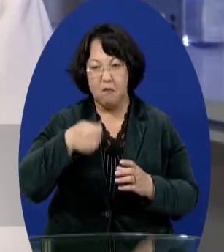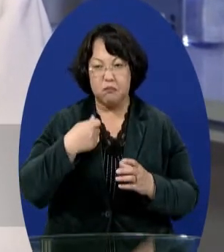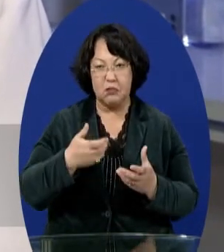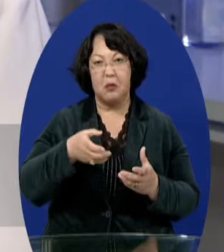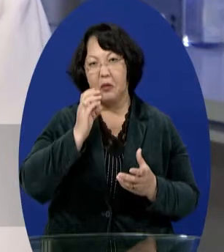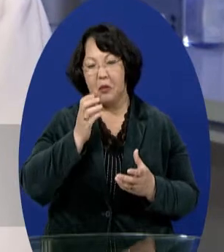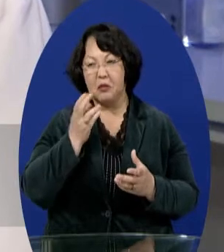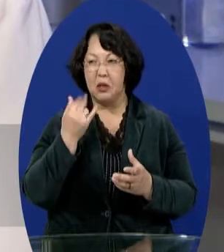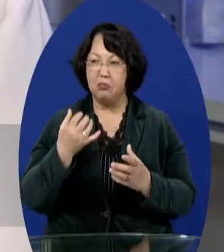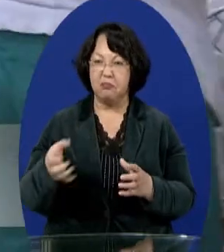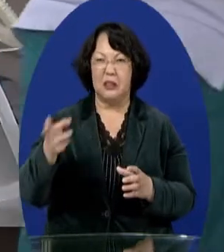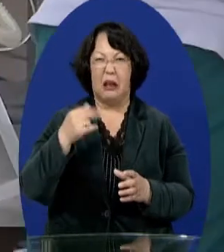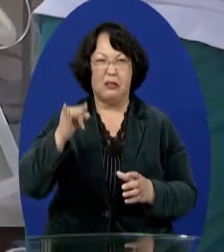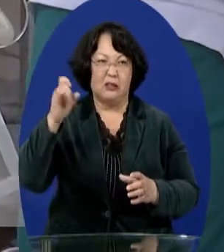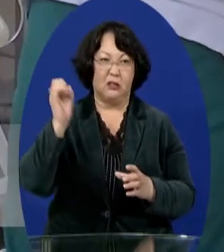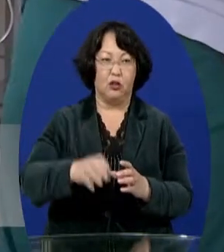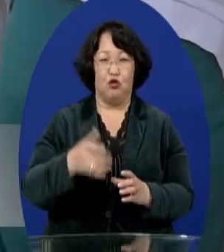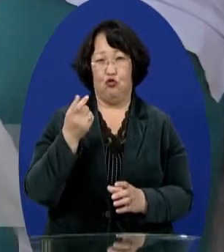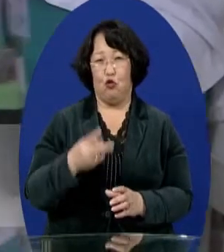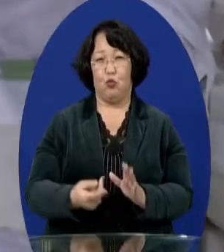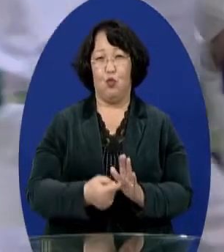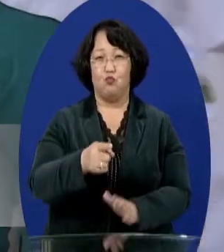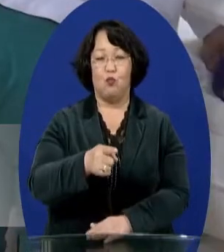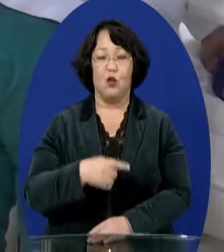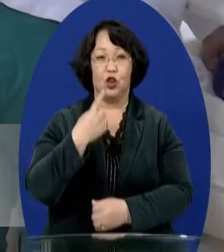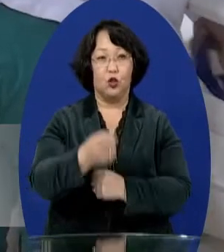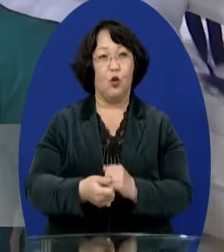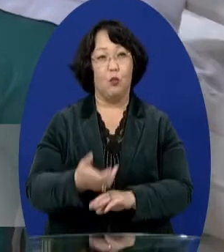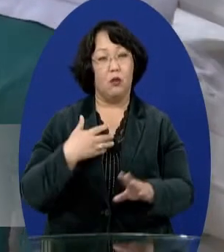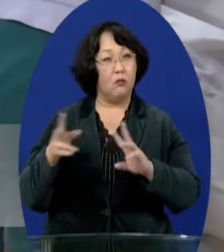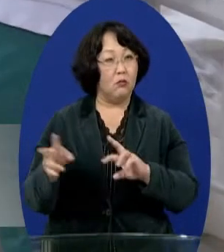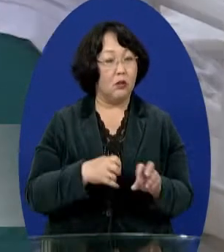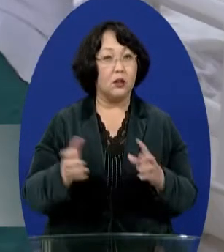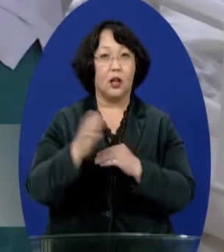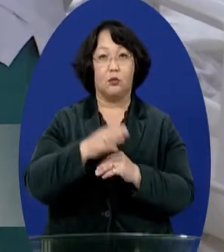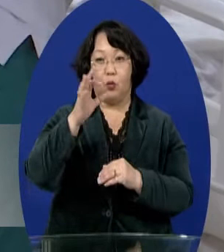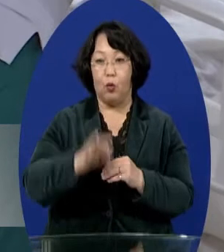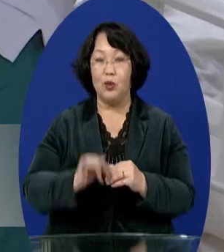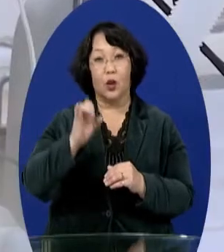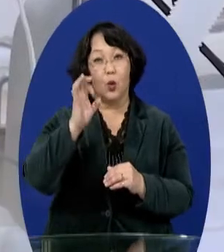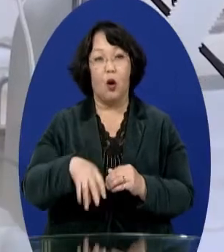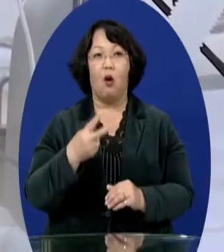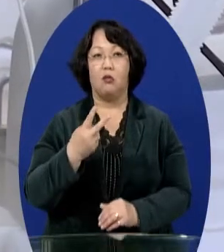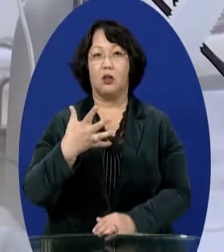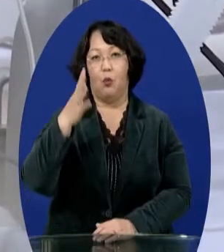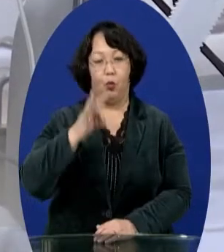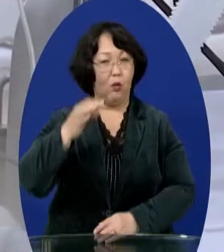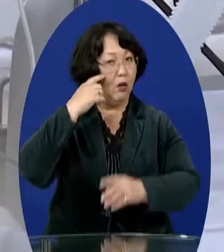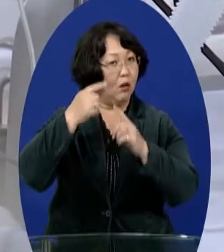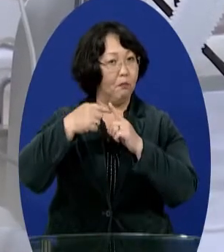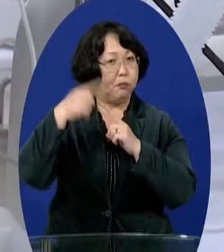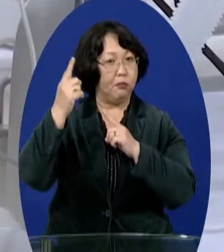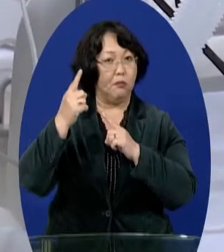хүчин зүйлийн хувь бол өндөр байдаг. Өнгөрсөн жилийн судалгаанаас харахад нийт нас орсон хүмүүсийн 25 орчим хувь нь тархины харуултаас болсон